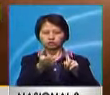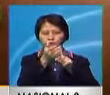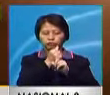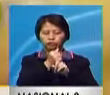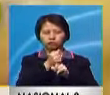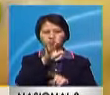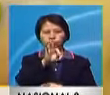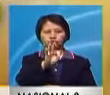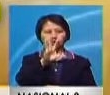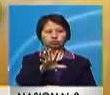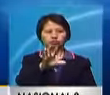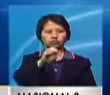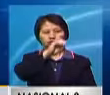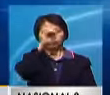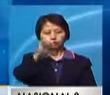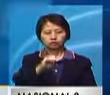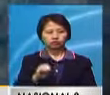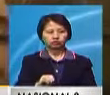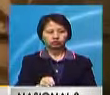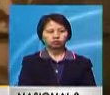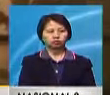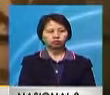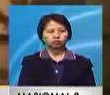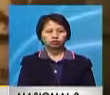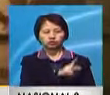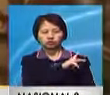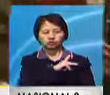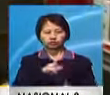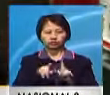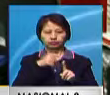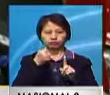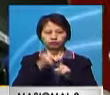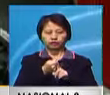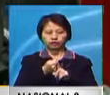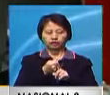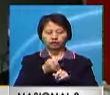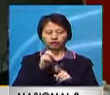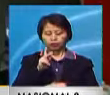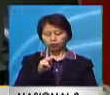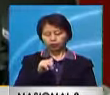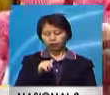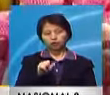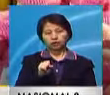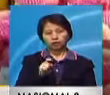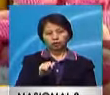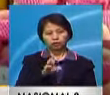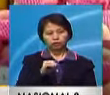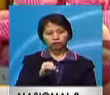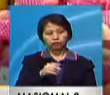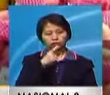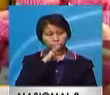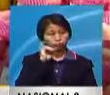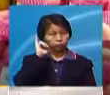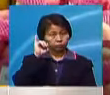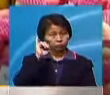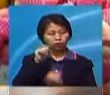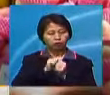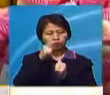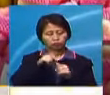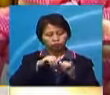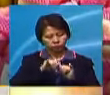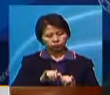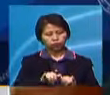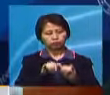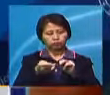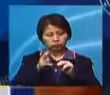kadar 95%. Ketua Pengarah Kastam Malaysia Datuk Seri Ghazali Ahmad memberi jaminan untuk